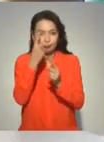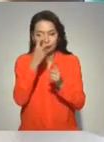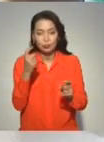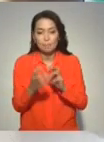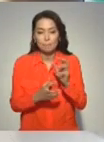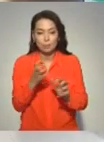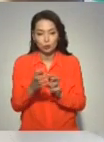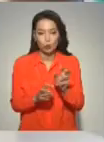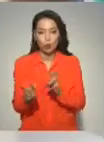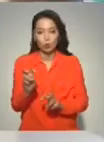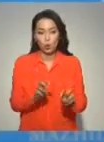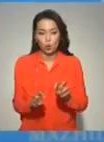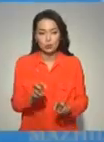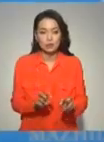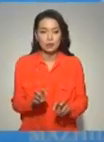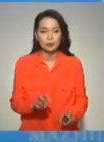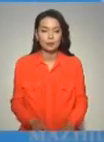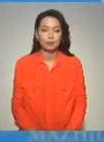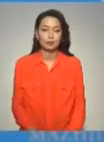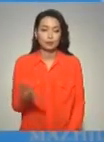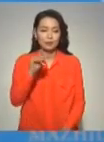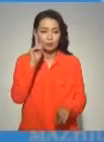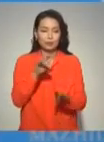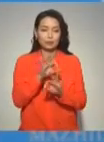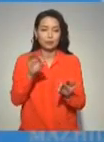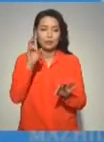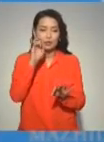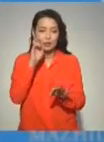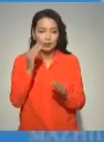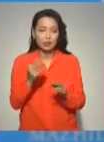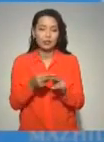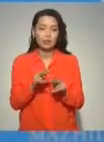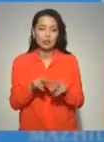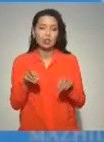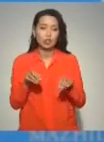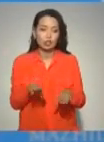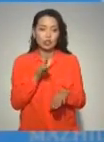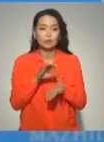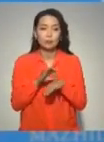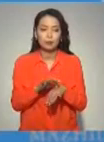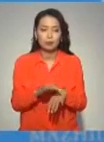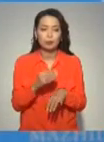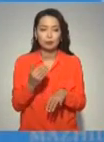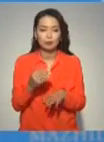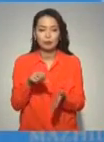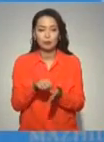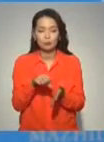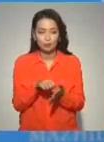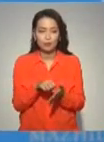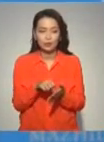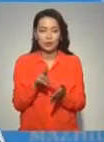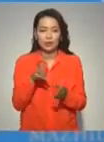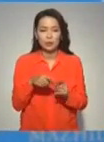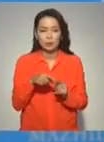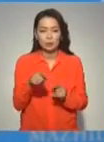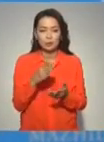международный розыск. Если вы понимаете прекрасно, государственная граница Республики Кыргызстан составляет более 1200 километров. Быть